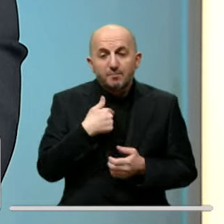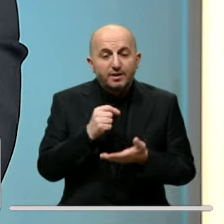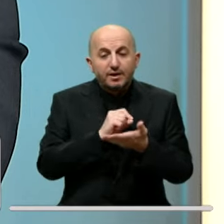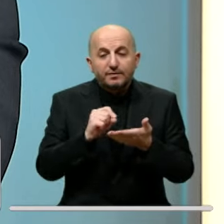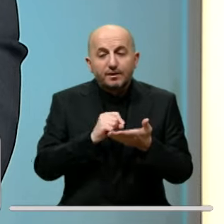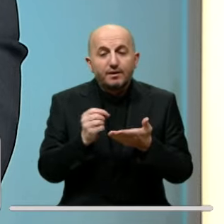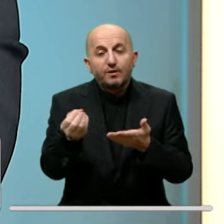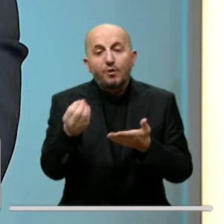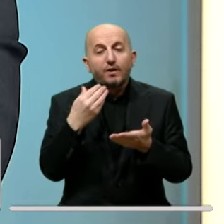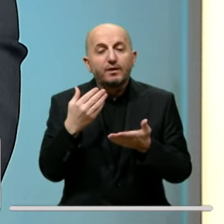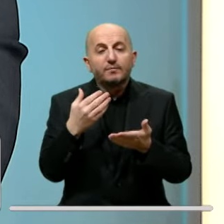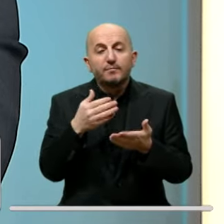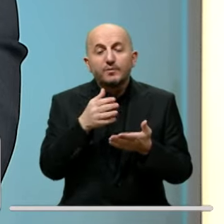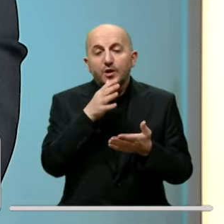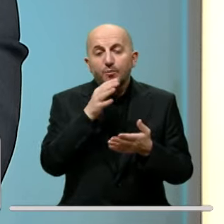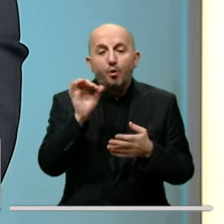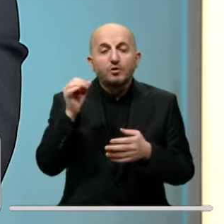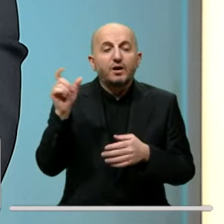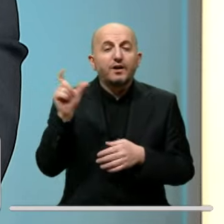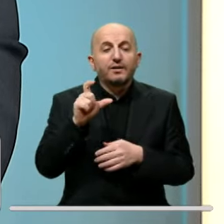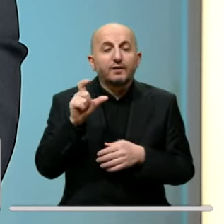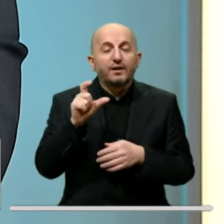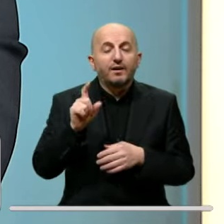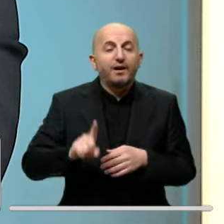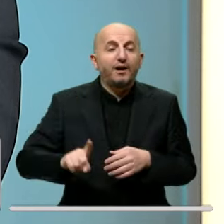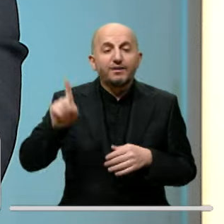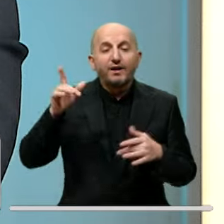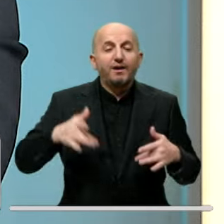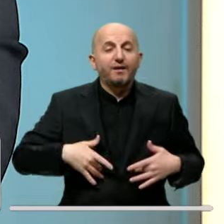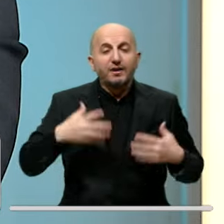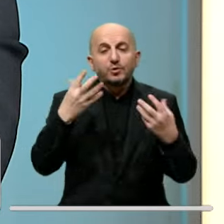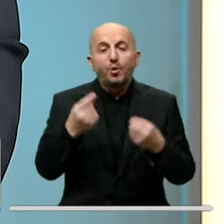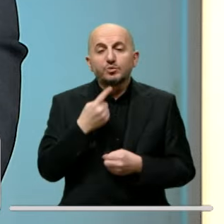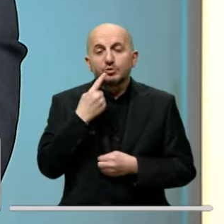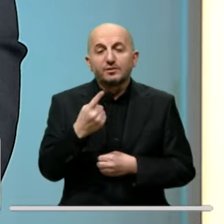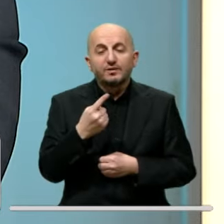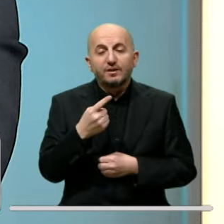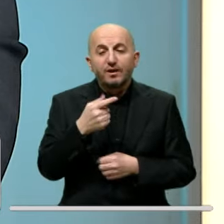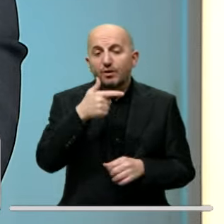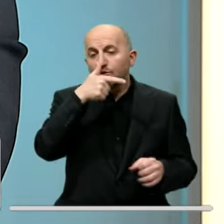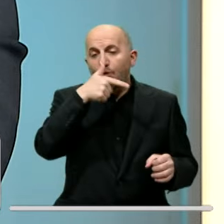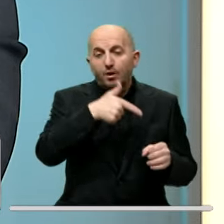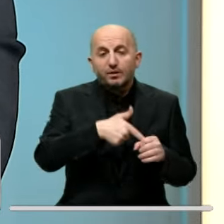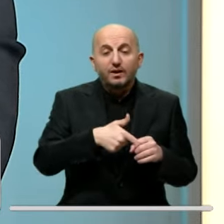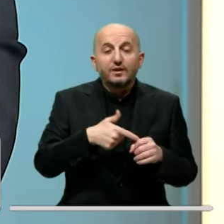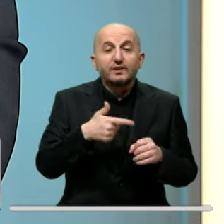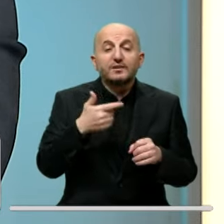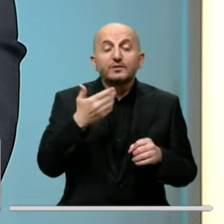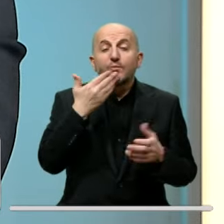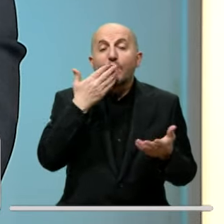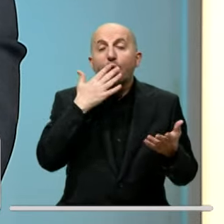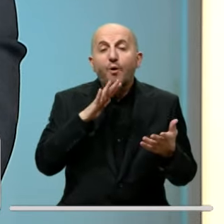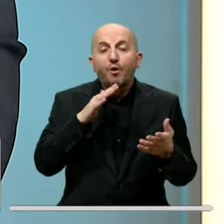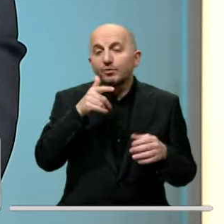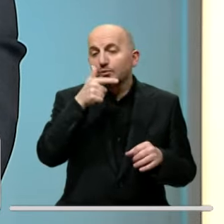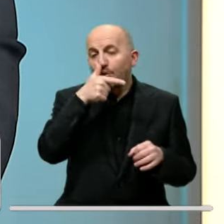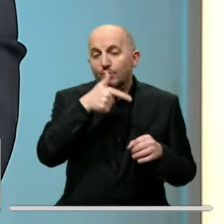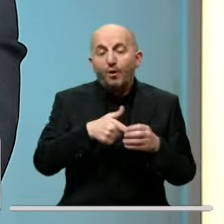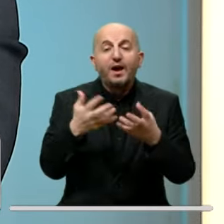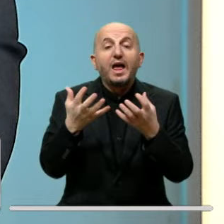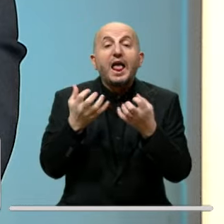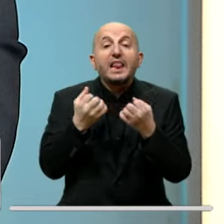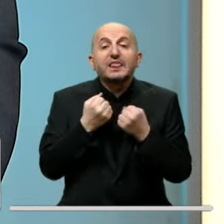musunuz? Ocak ayındaydı. Hocam dedi, Allah razı olsun dedi. Doğalgazım yoktu, bununla doğalgaz aldım dedi.